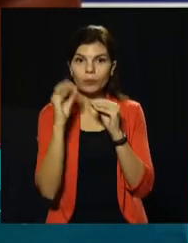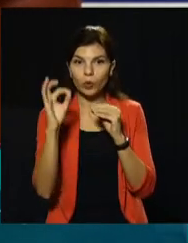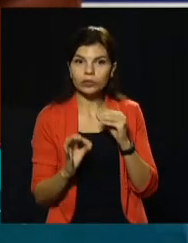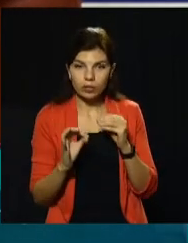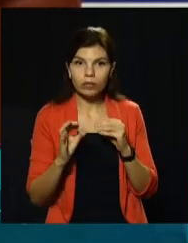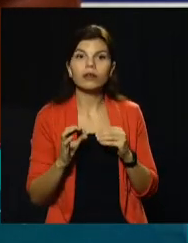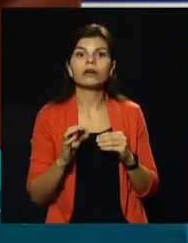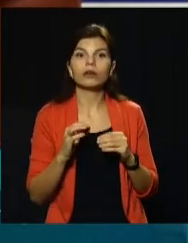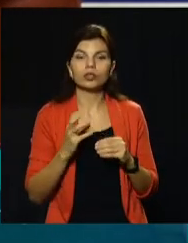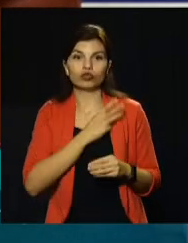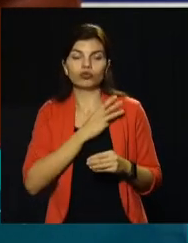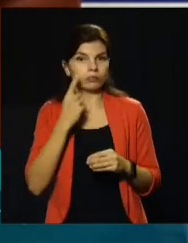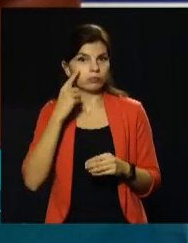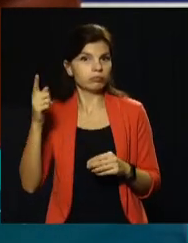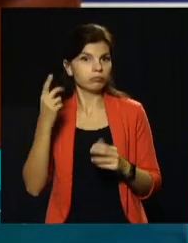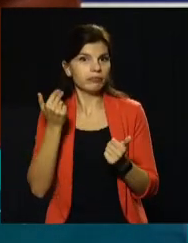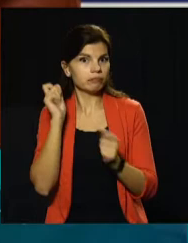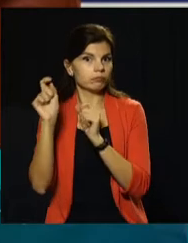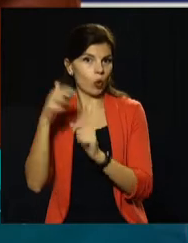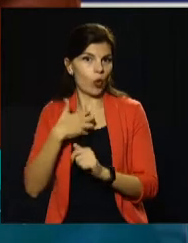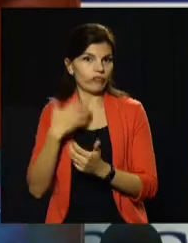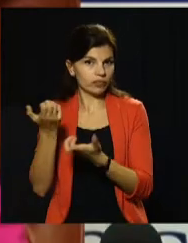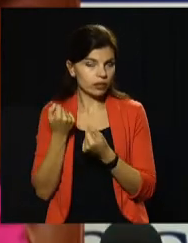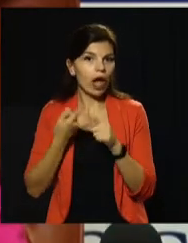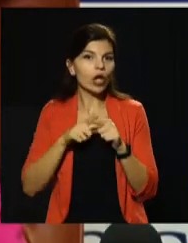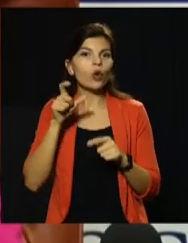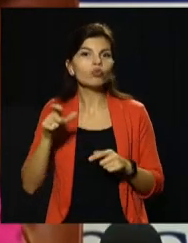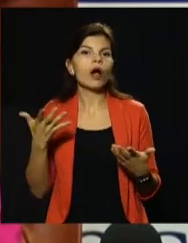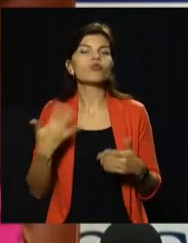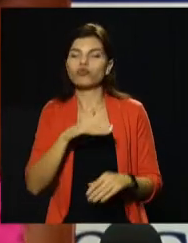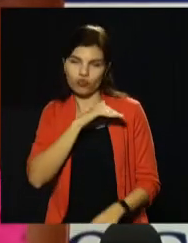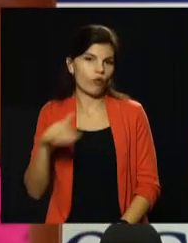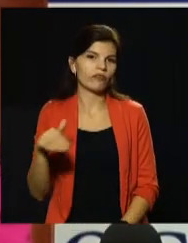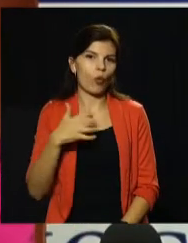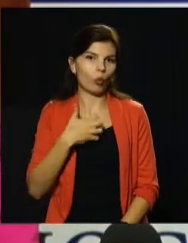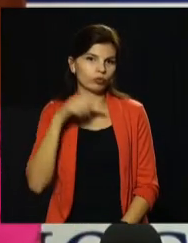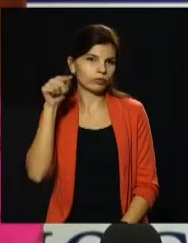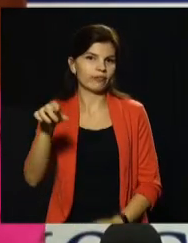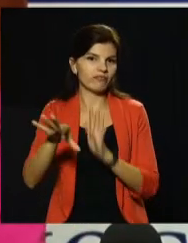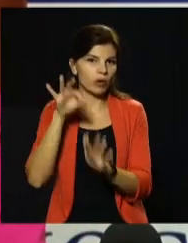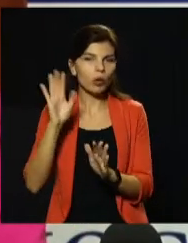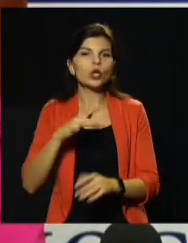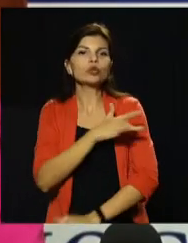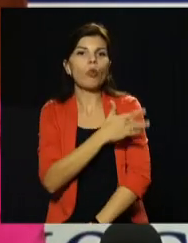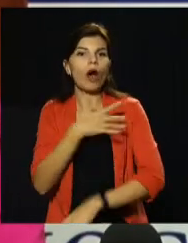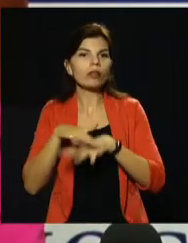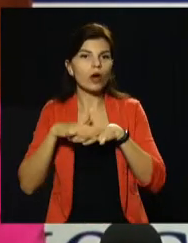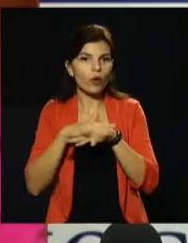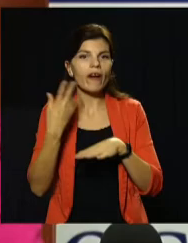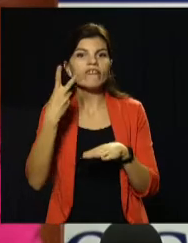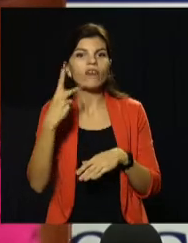24,1% избирателей. Це серед тих, які вже определилися своїм вибором. Далі слідує це «Слуга народу», которая